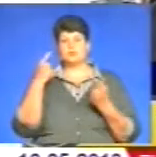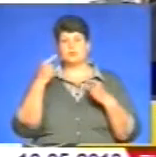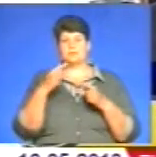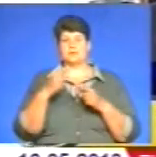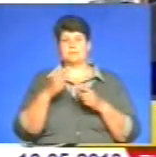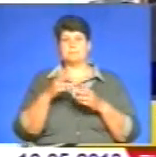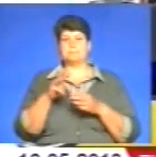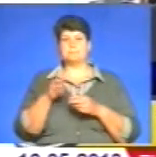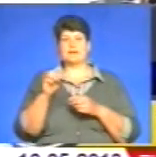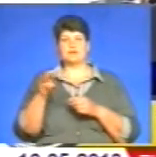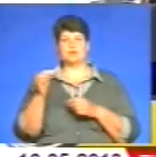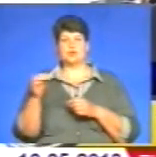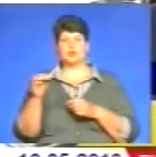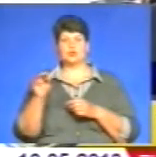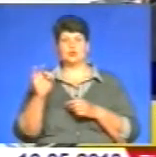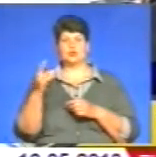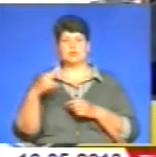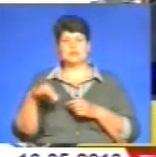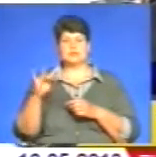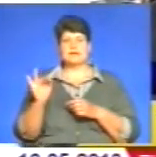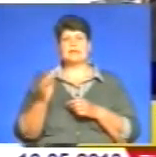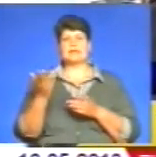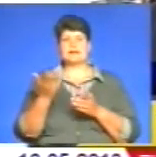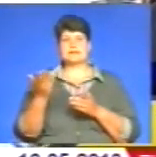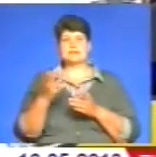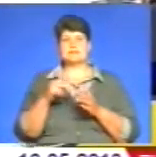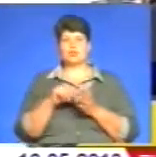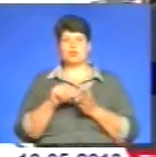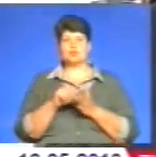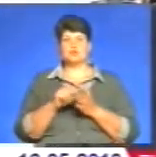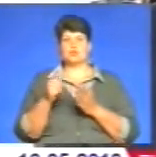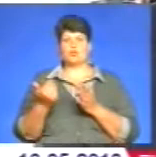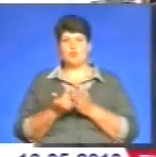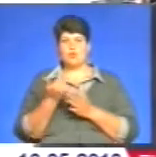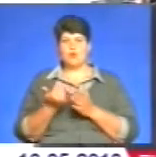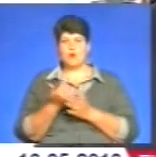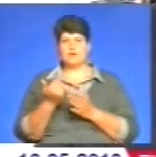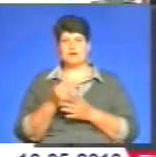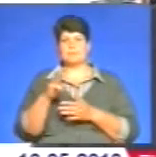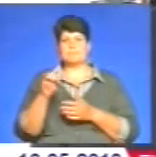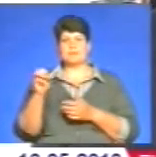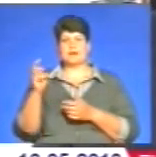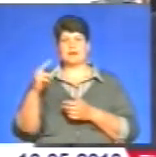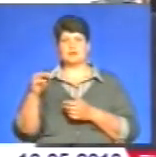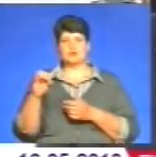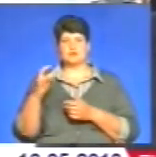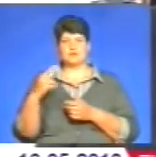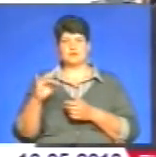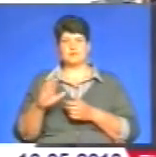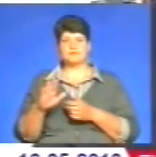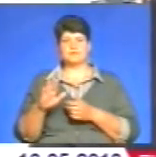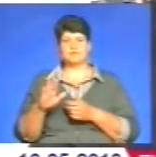методології які тільки за участю цих нових методологій нових